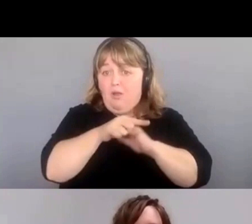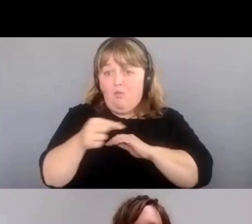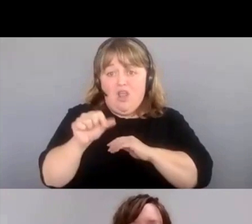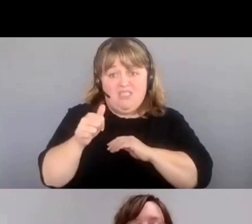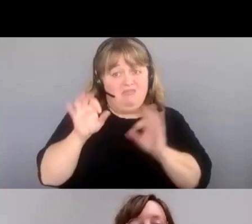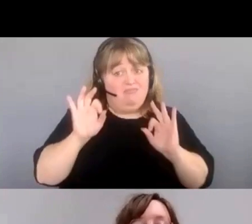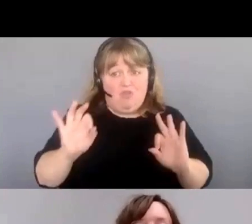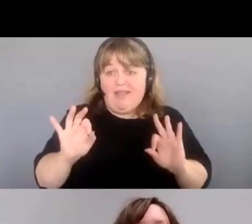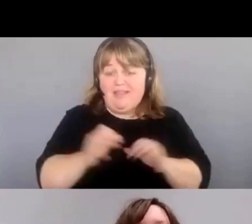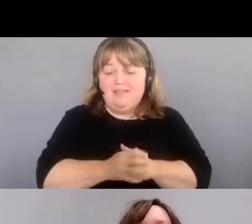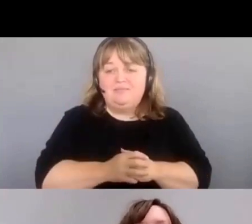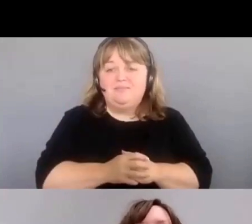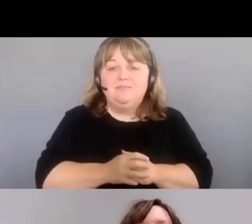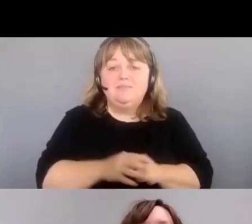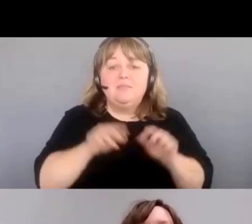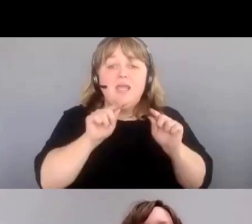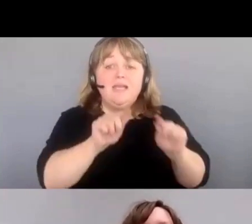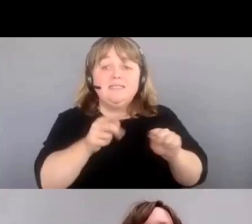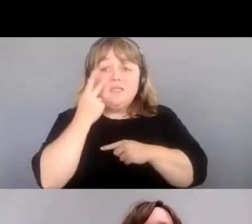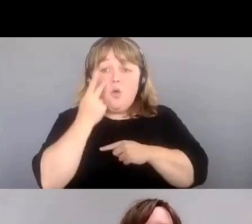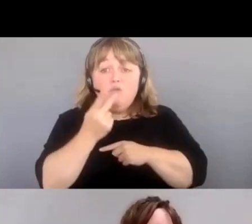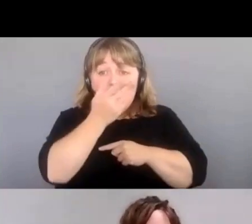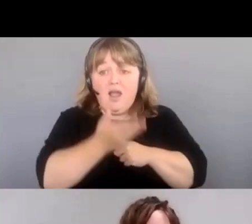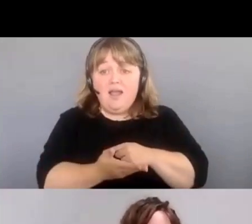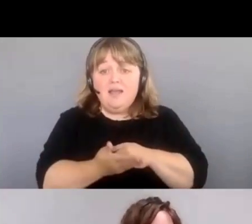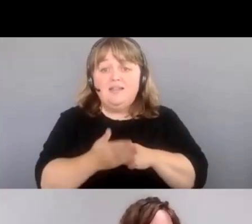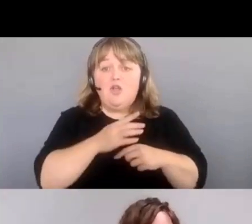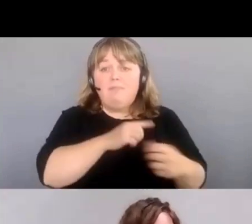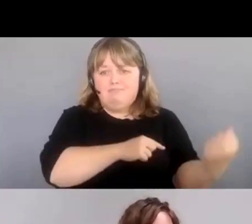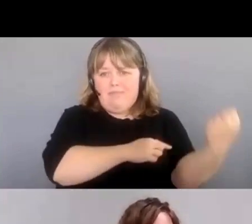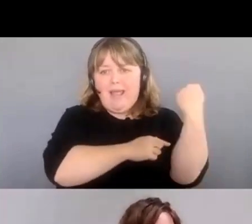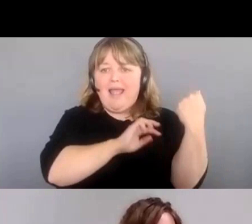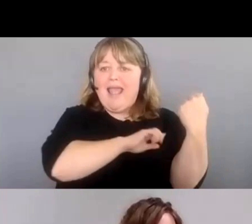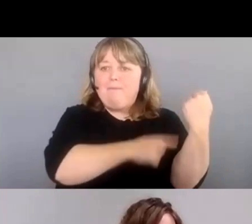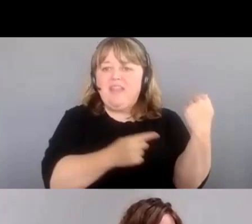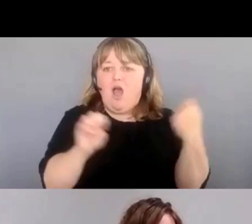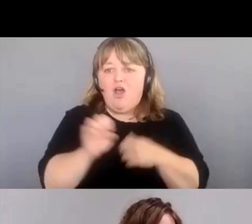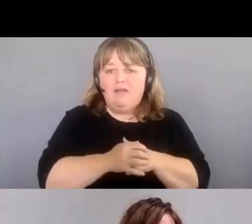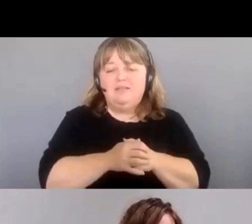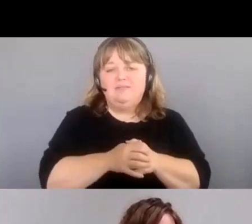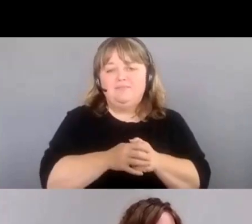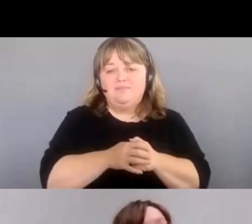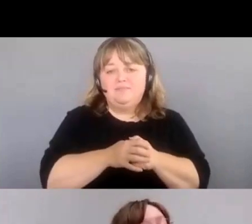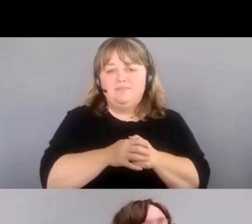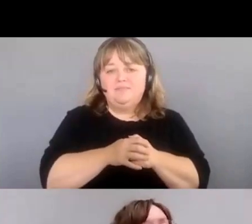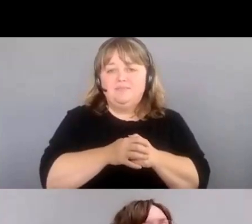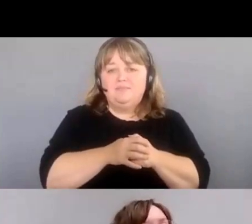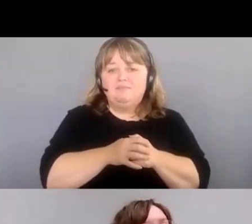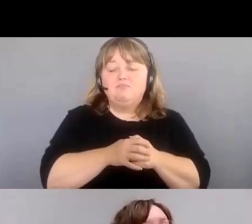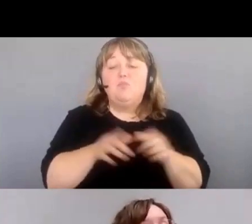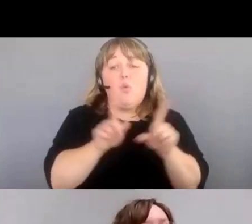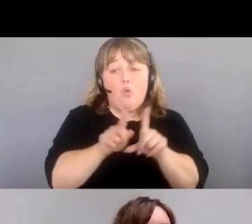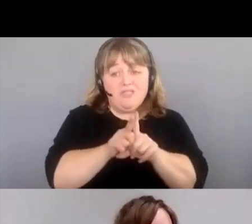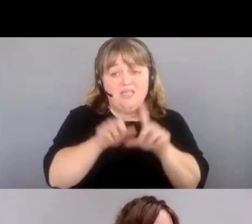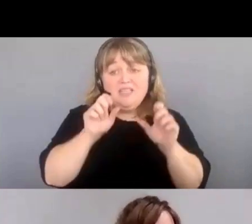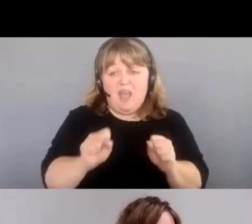est, ici, on voit les épinards, eh bien, ils résistent aussi